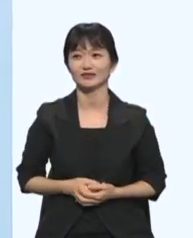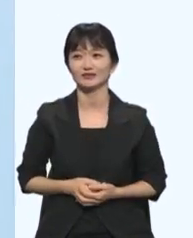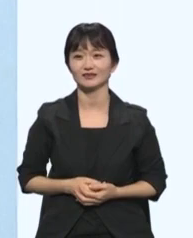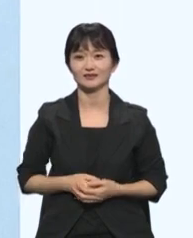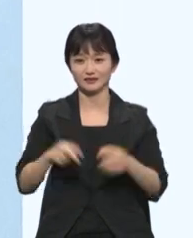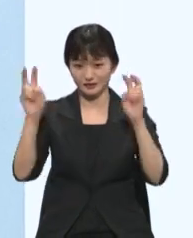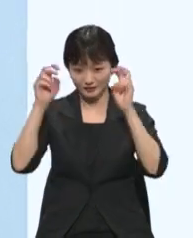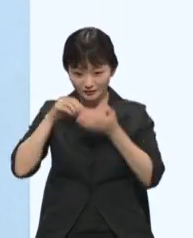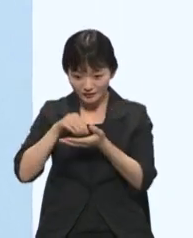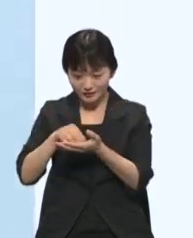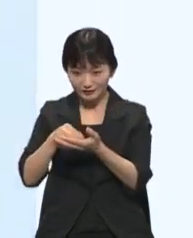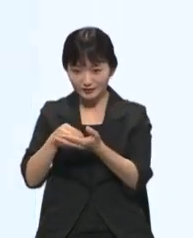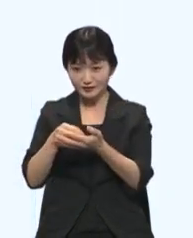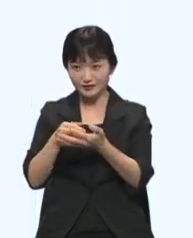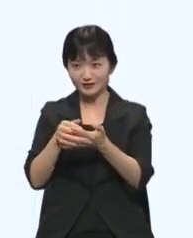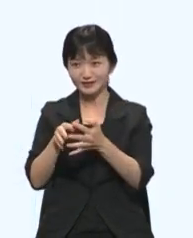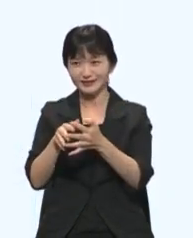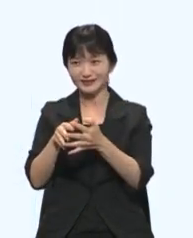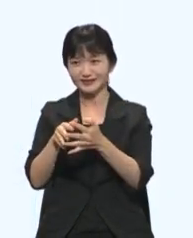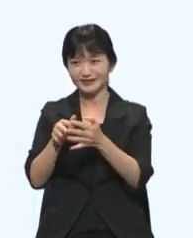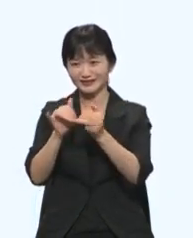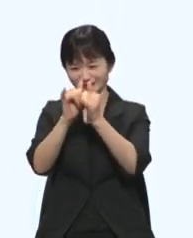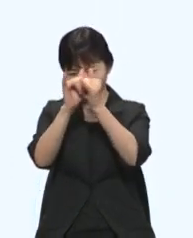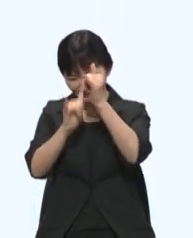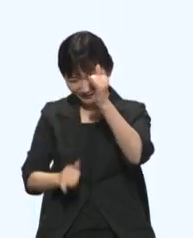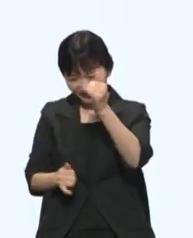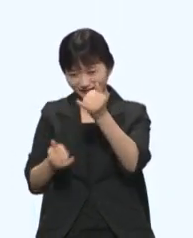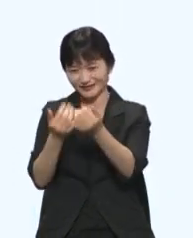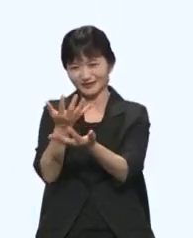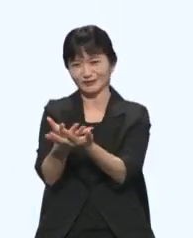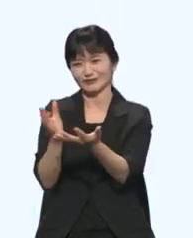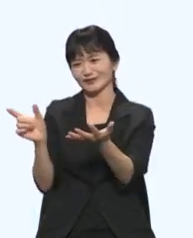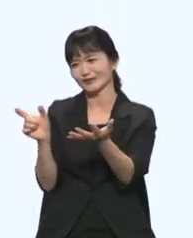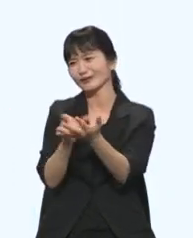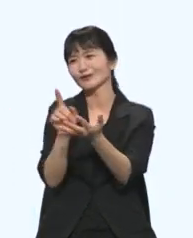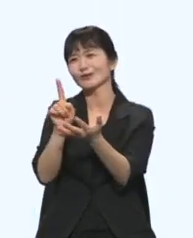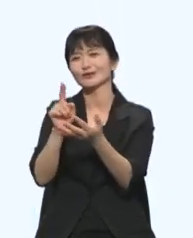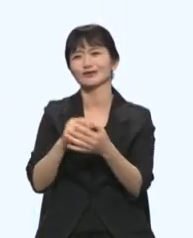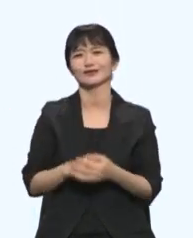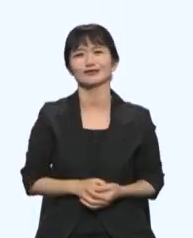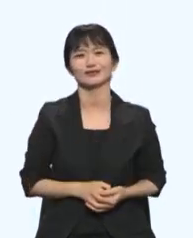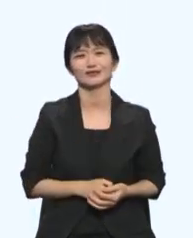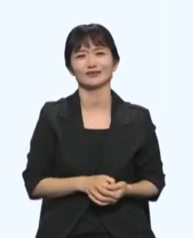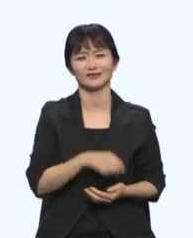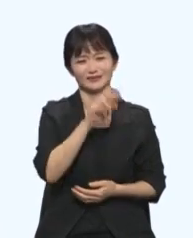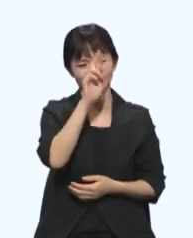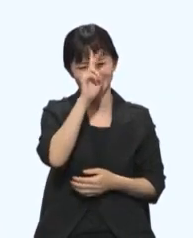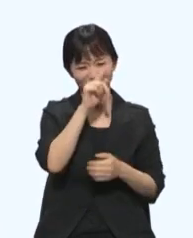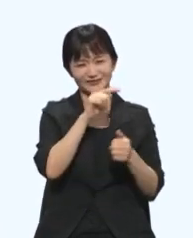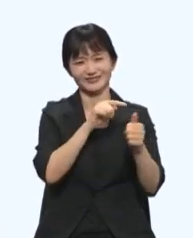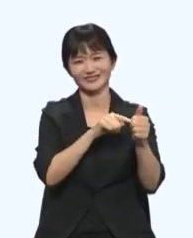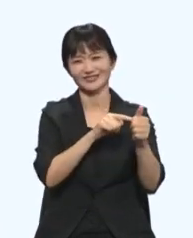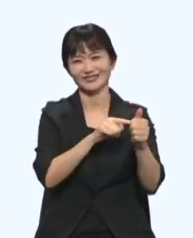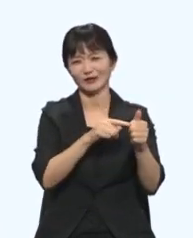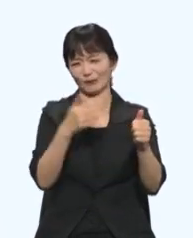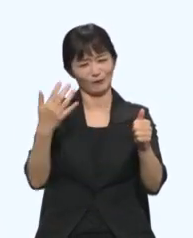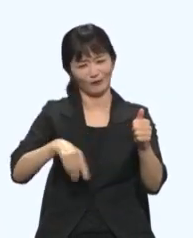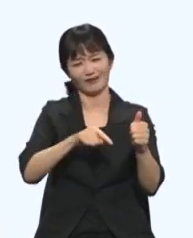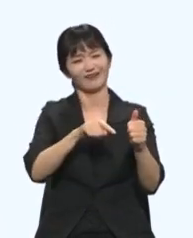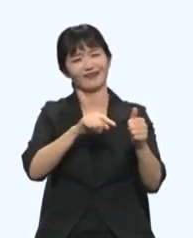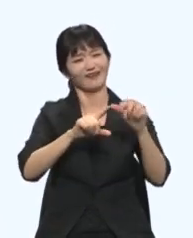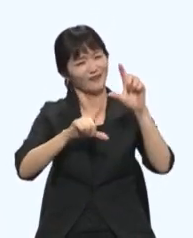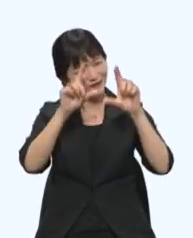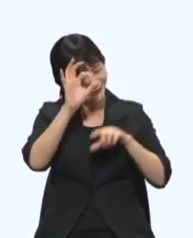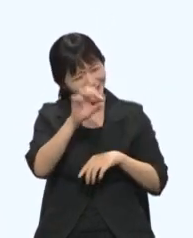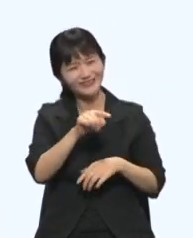취업 이력서에 든다니까 뭐 이렇게 하기도 되는데 우리 앵커님 대단하십니다 그래서 앵커님의